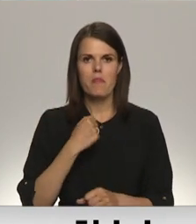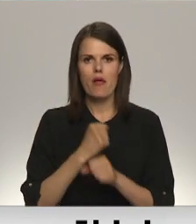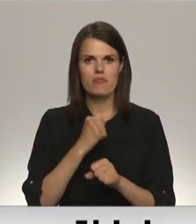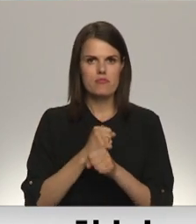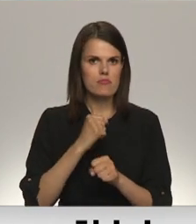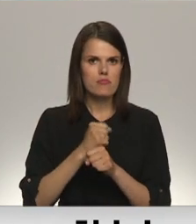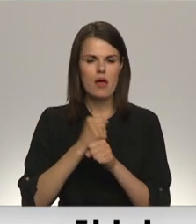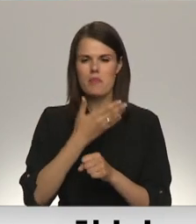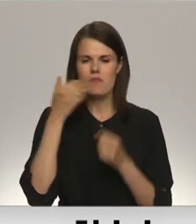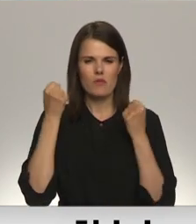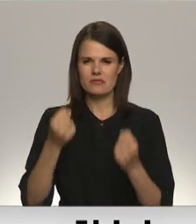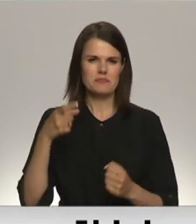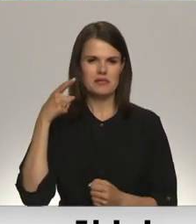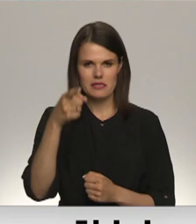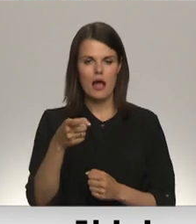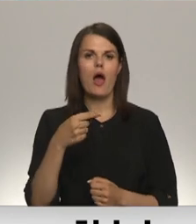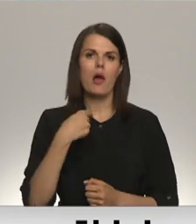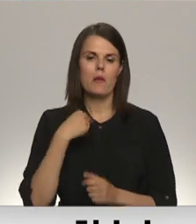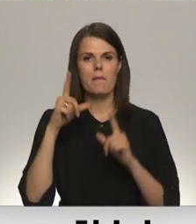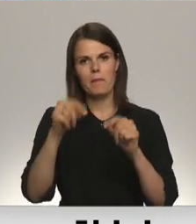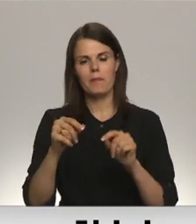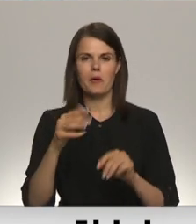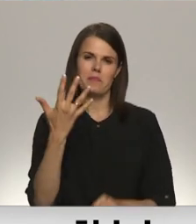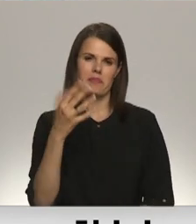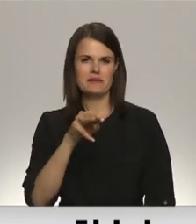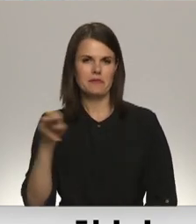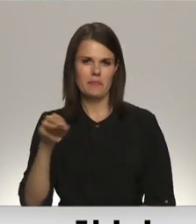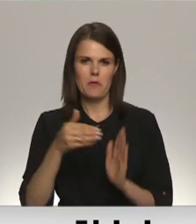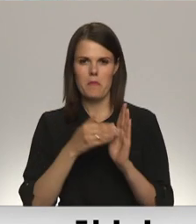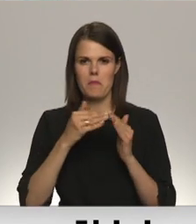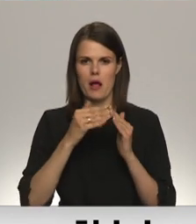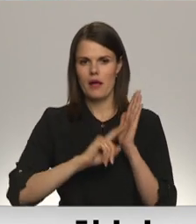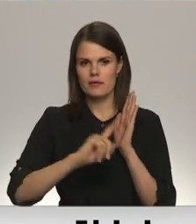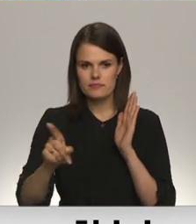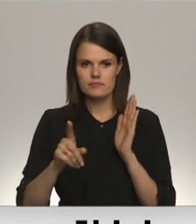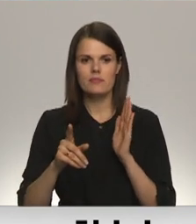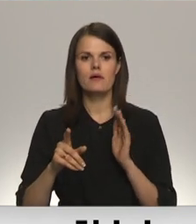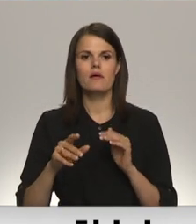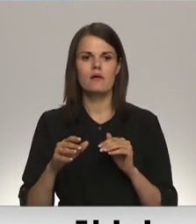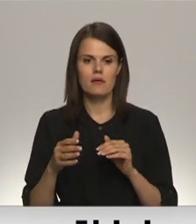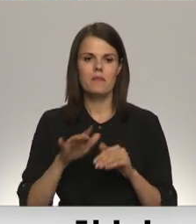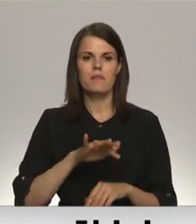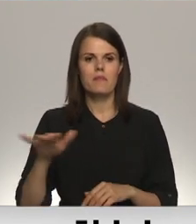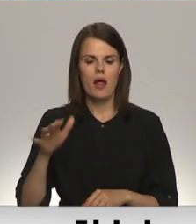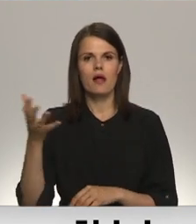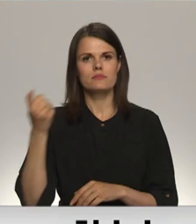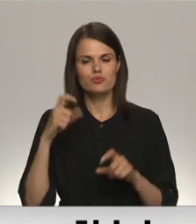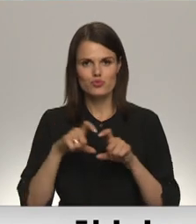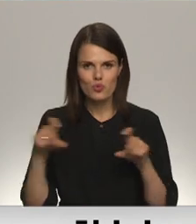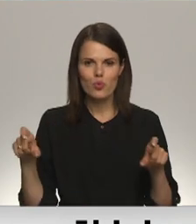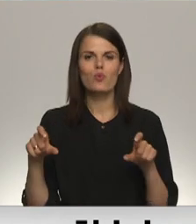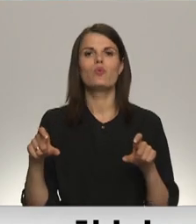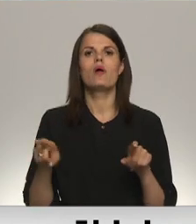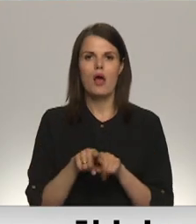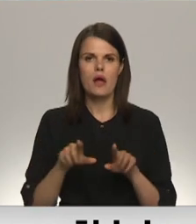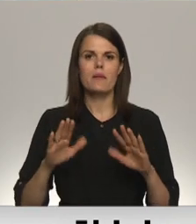nav ļoti tālu. Principā es braucu kādas 5 minūtes no mājām. Nu, bērnam pakaļ uz skolu, tas